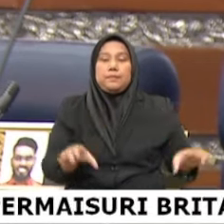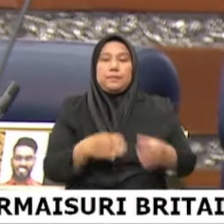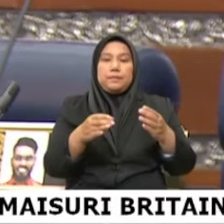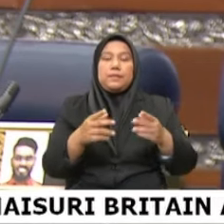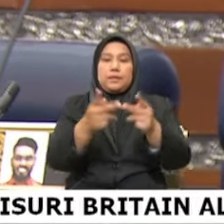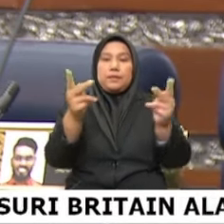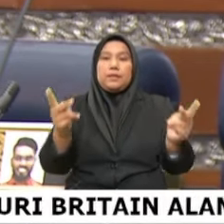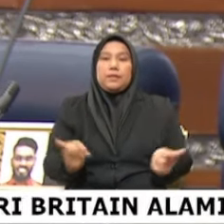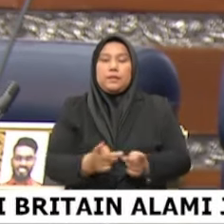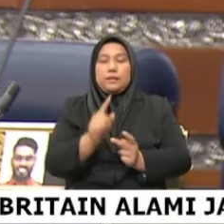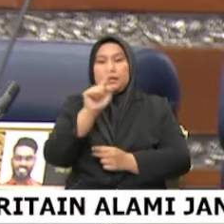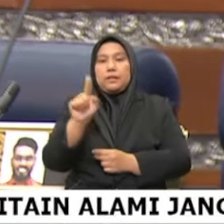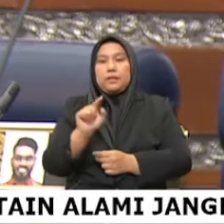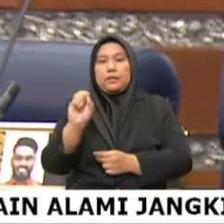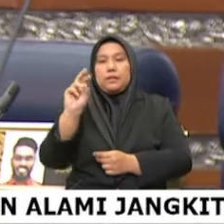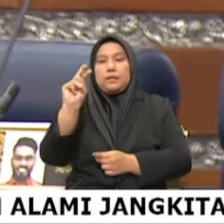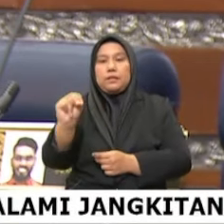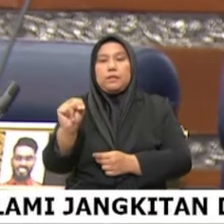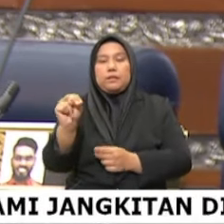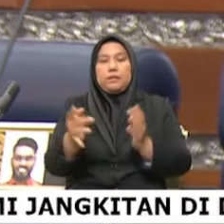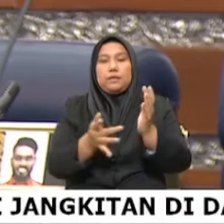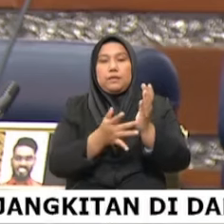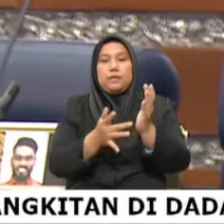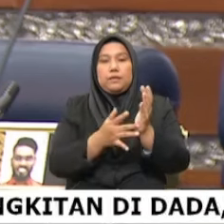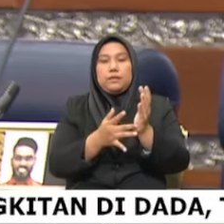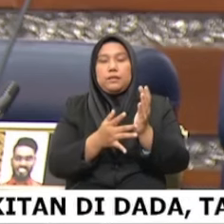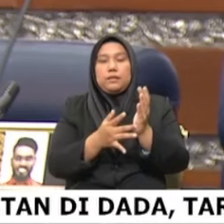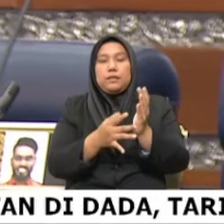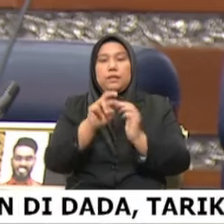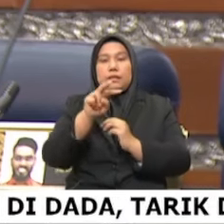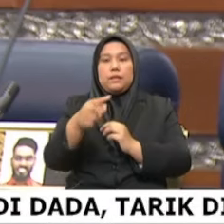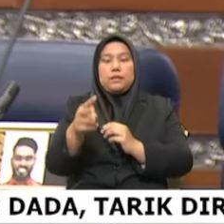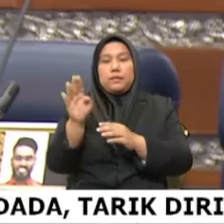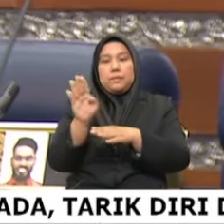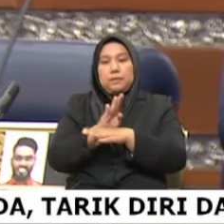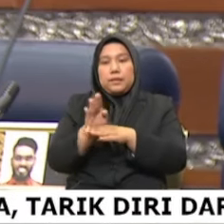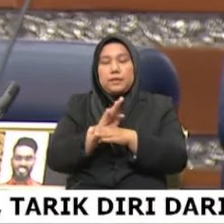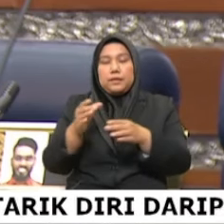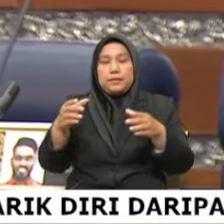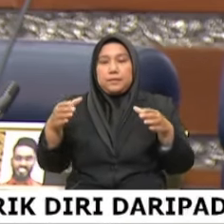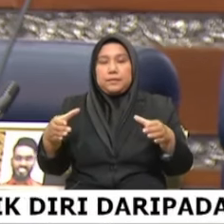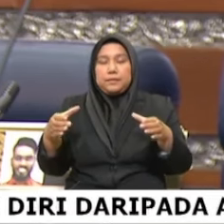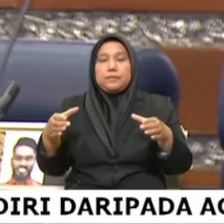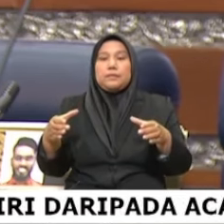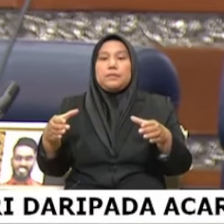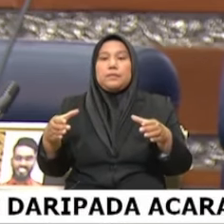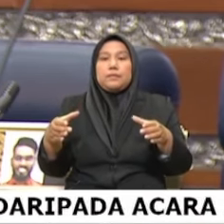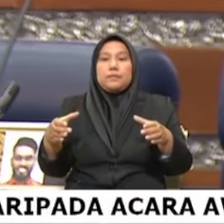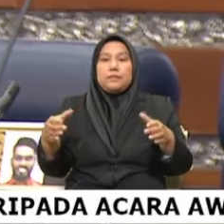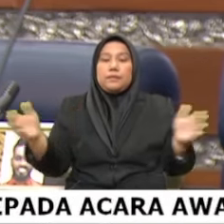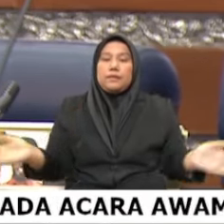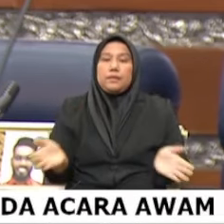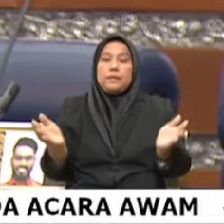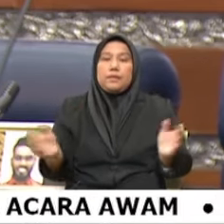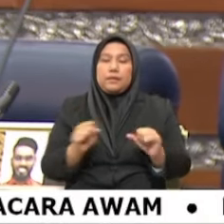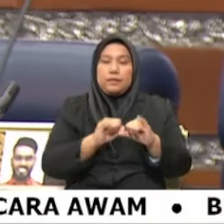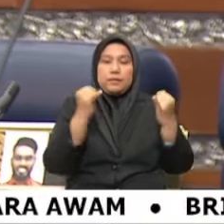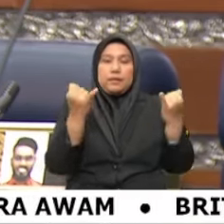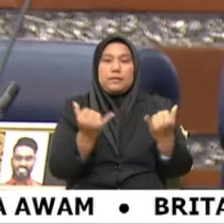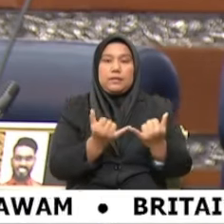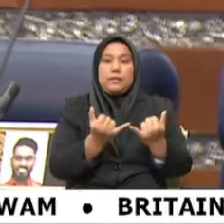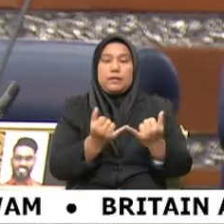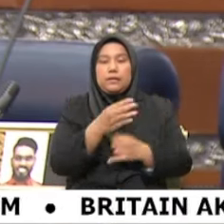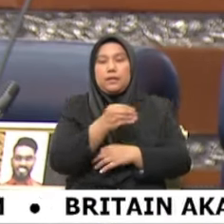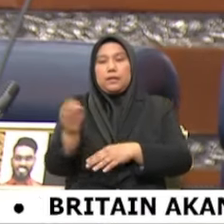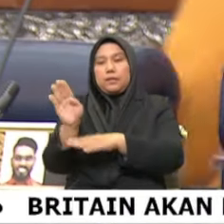kawasan zon teknologi atau inkubator perniagaan bagi memupuk lebih banyak syarikat dan